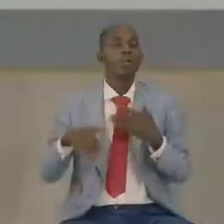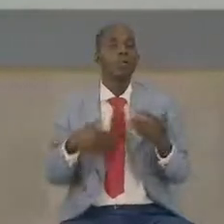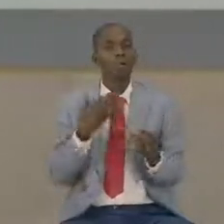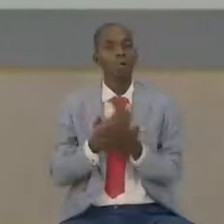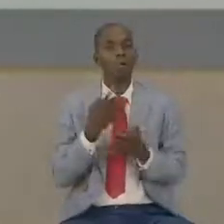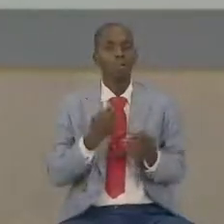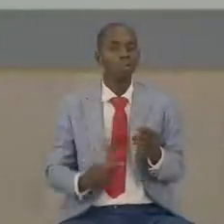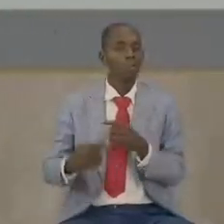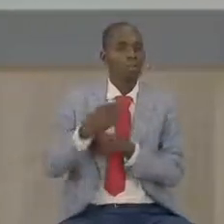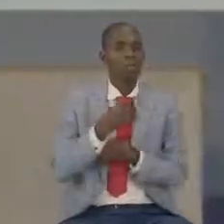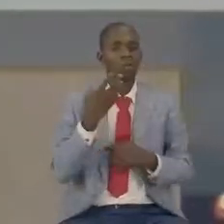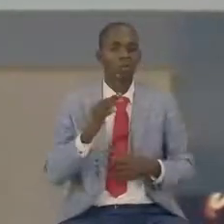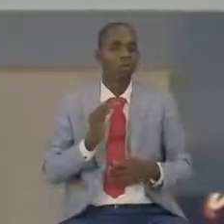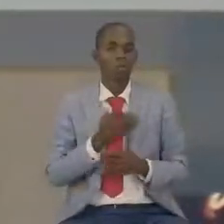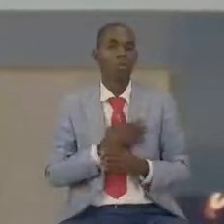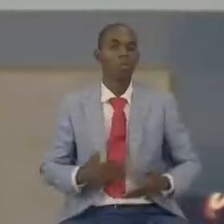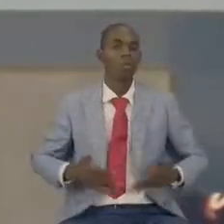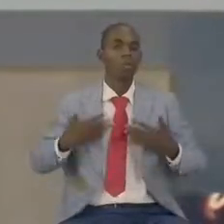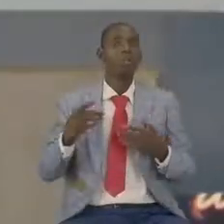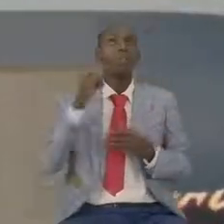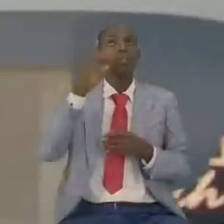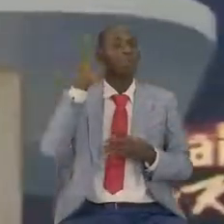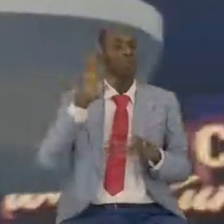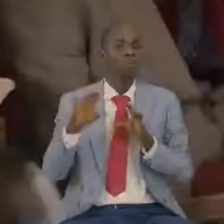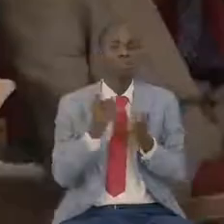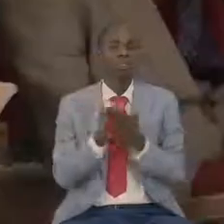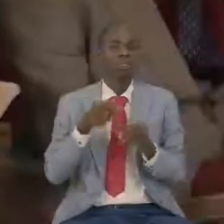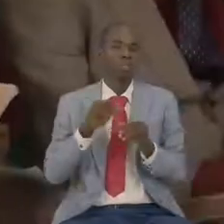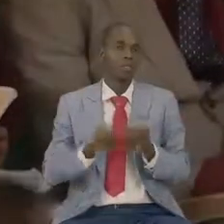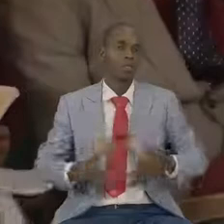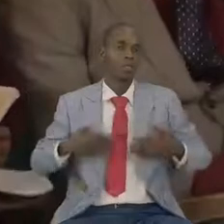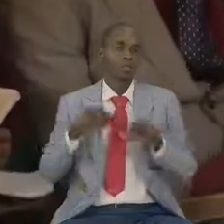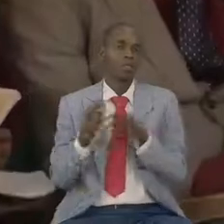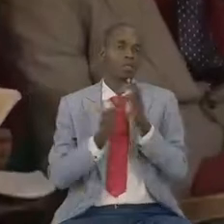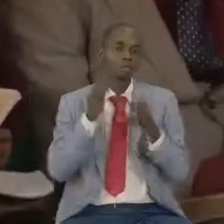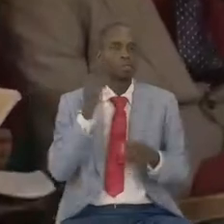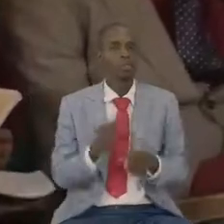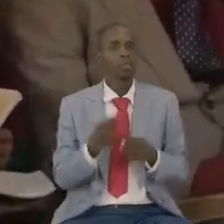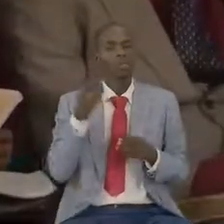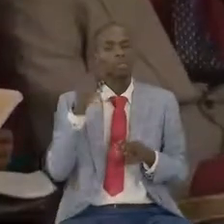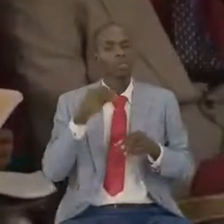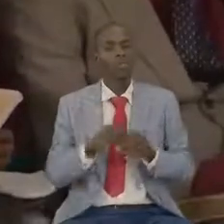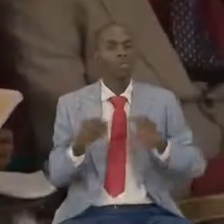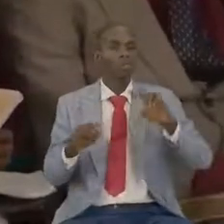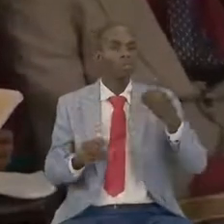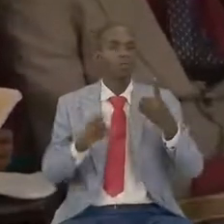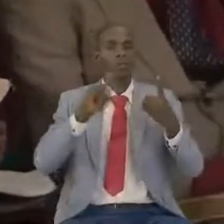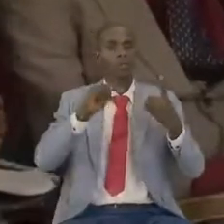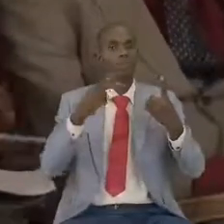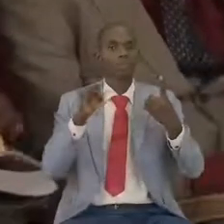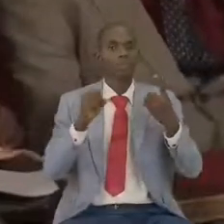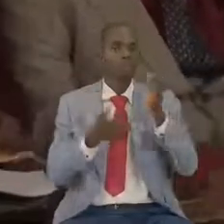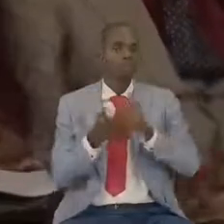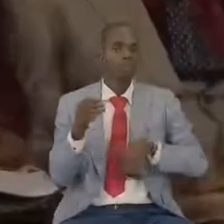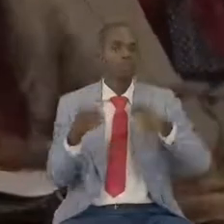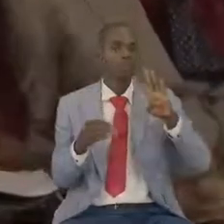notre vie. Il le fera dans chaque vie au nom de Jésus. 1 Thessaloniciens chapitre 4,